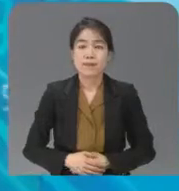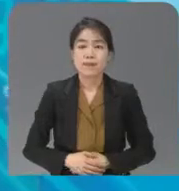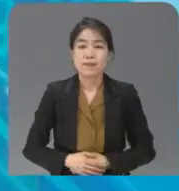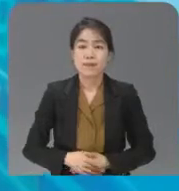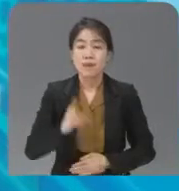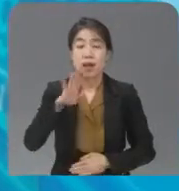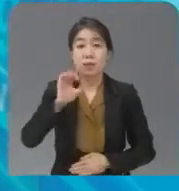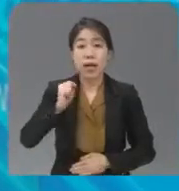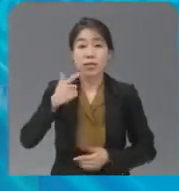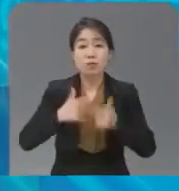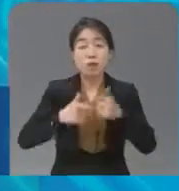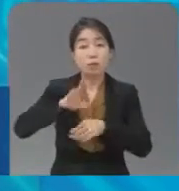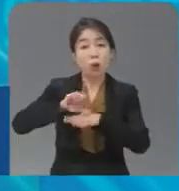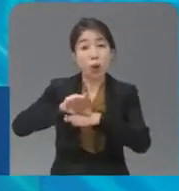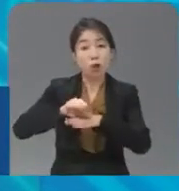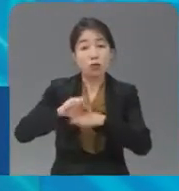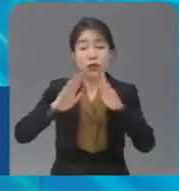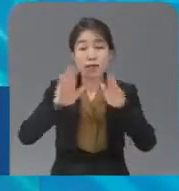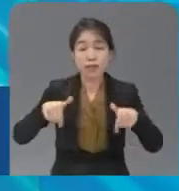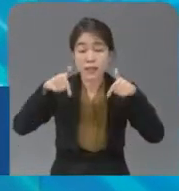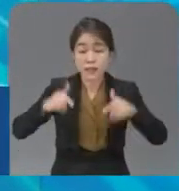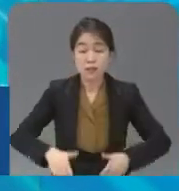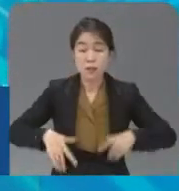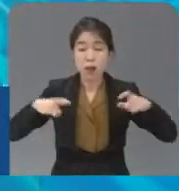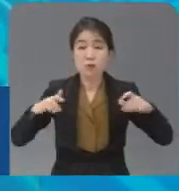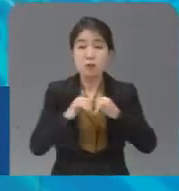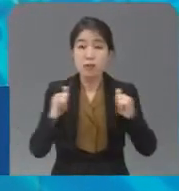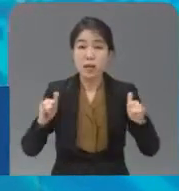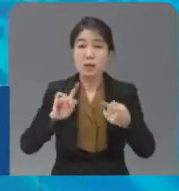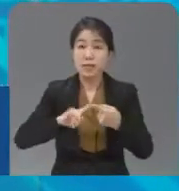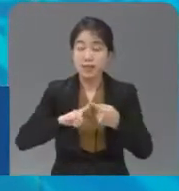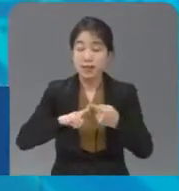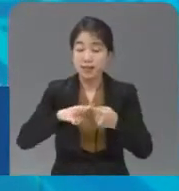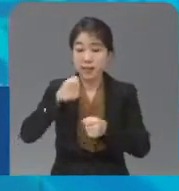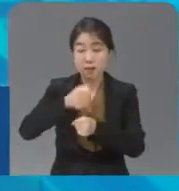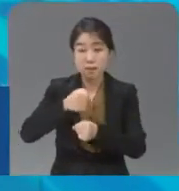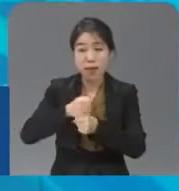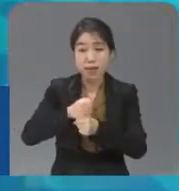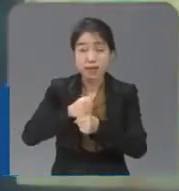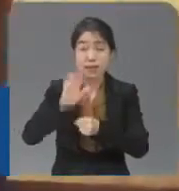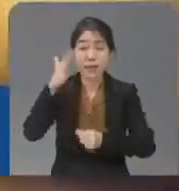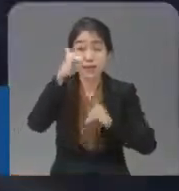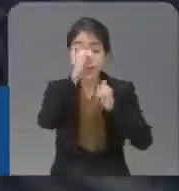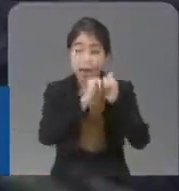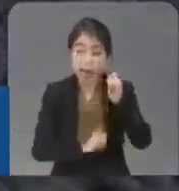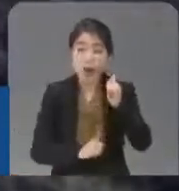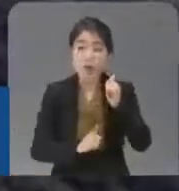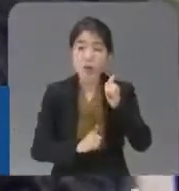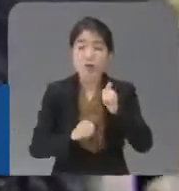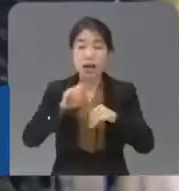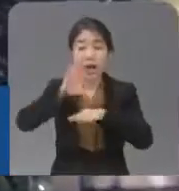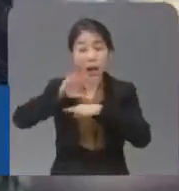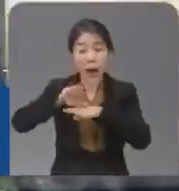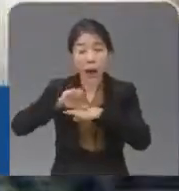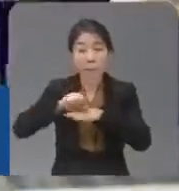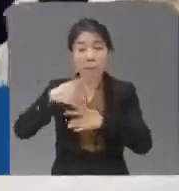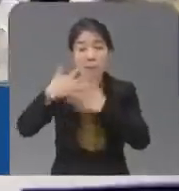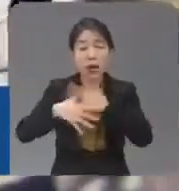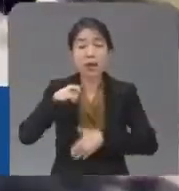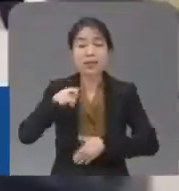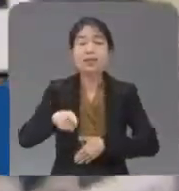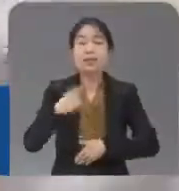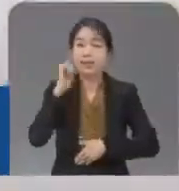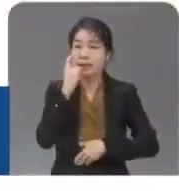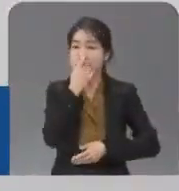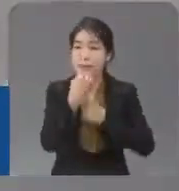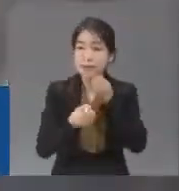kbs 목포 방송국이 전남 서남부 지역 주민들을 대상으로 제작한 근데 역사 구설 다큐멘터리 근대 400년 그들의 증언이